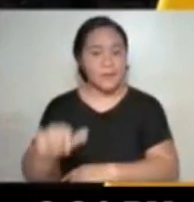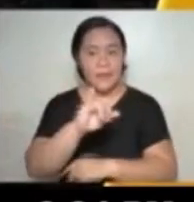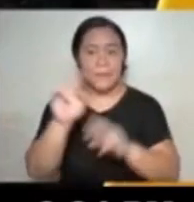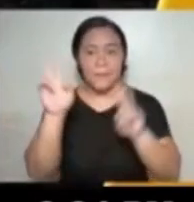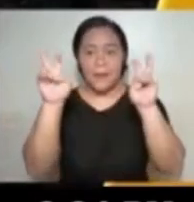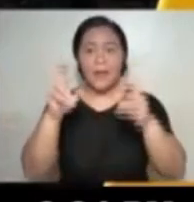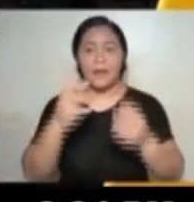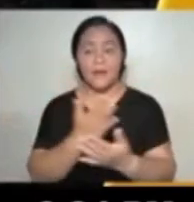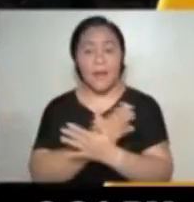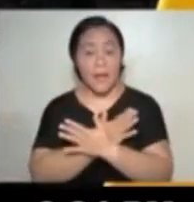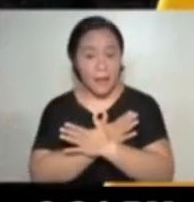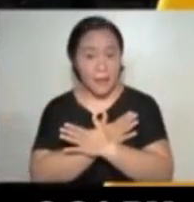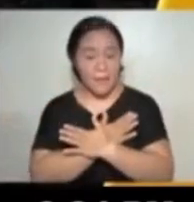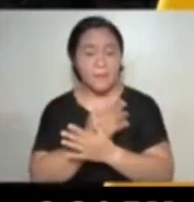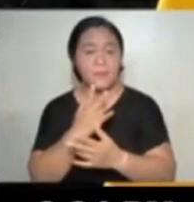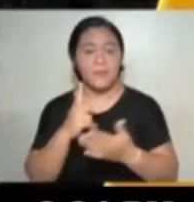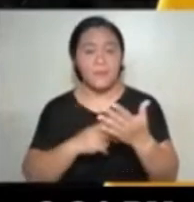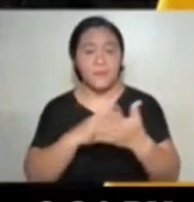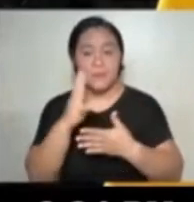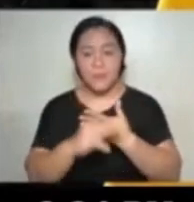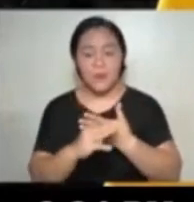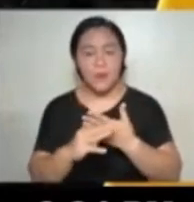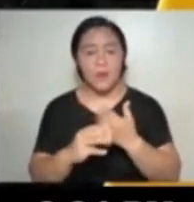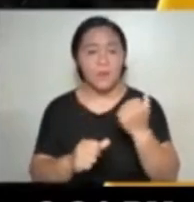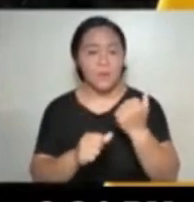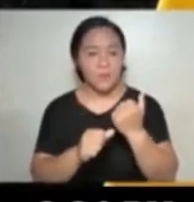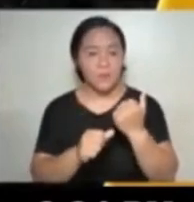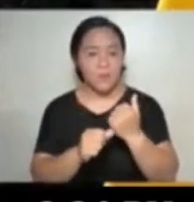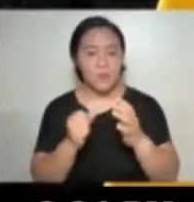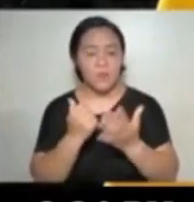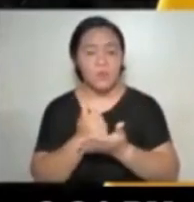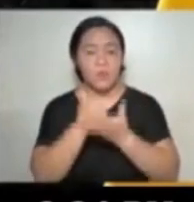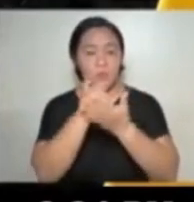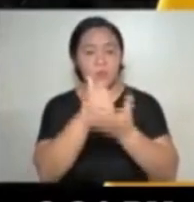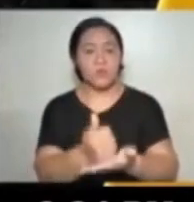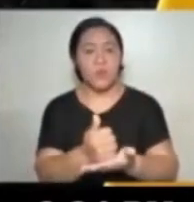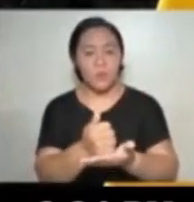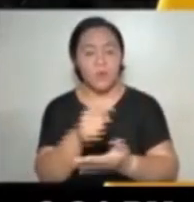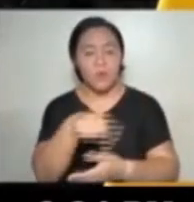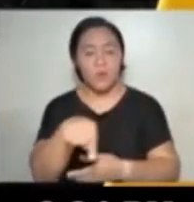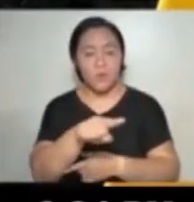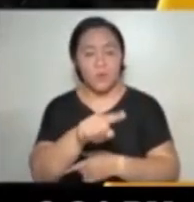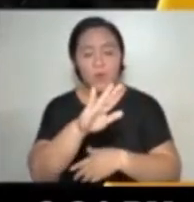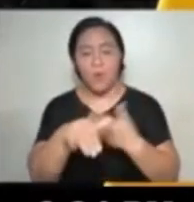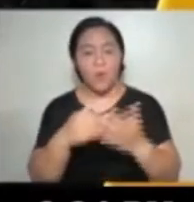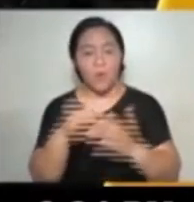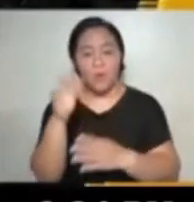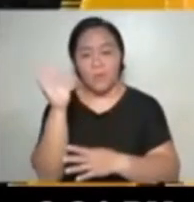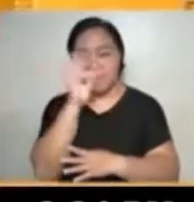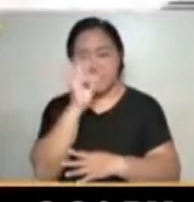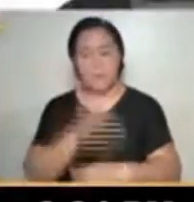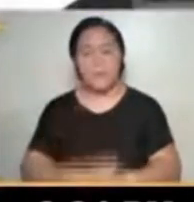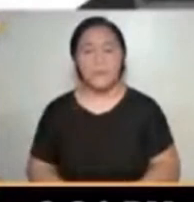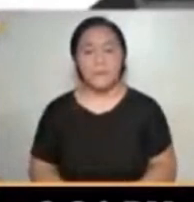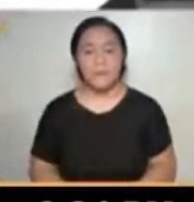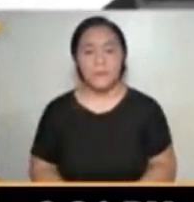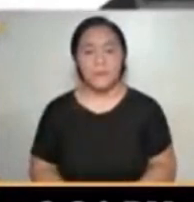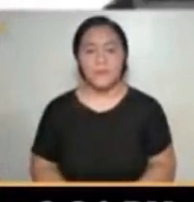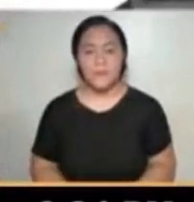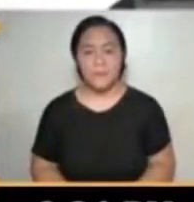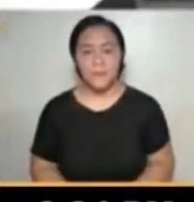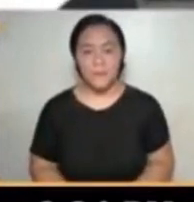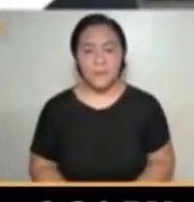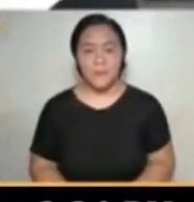programang tunay na tutugon sa kahirapan ng atin pong mga kapwa Pilipino so hindi naman po sa palagay ninyo